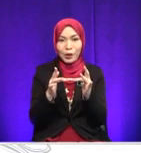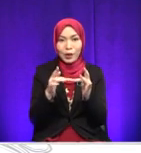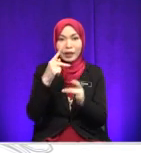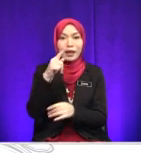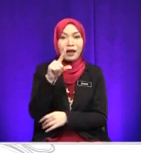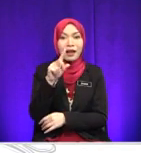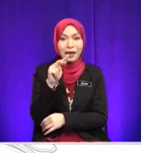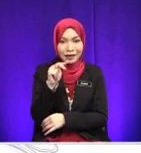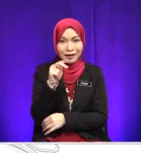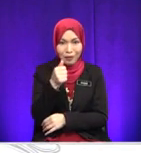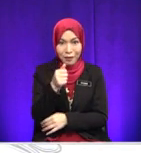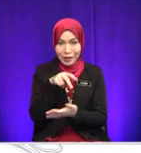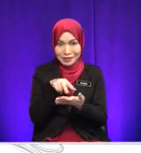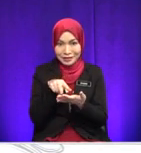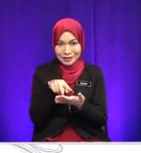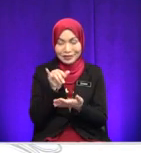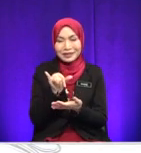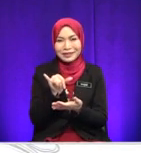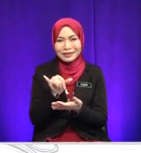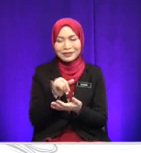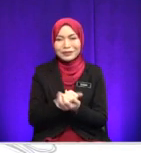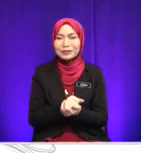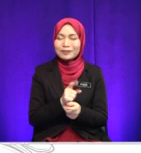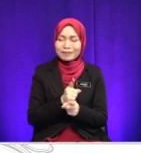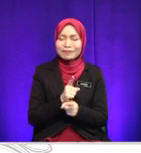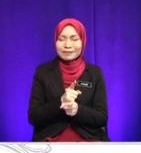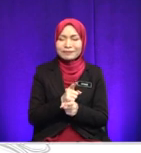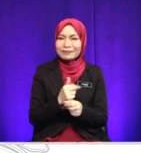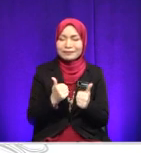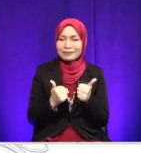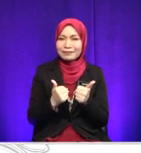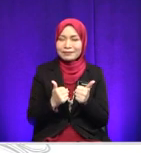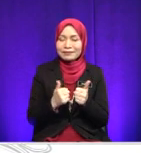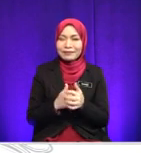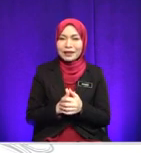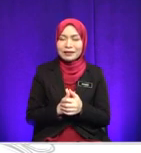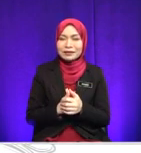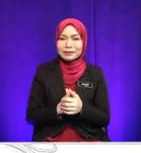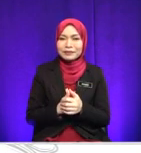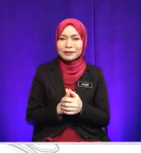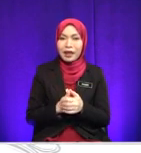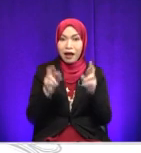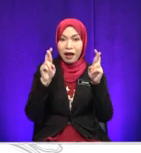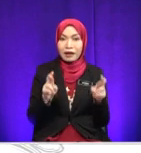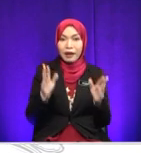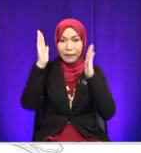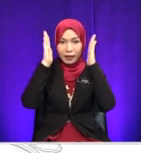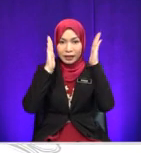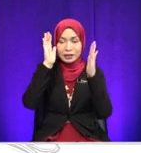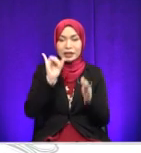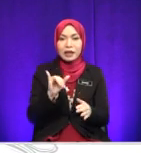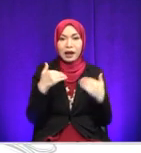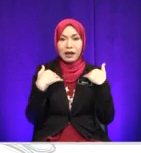iaitu dari segi kebajikan ataupun kebajikan dari sudut sosial, iaitu rakyat Malaysia yang mengalami masalah di luar